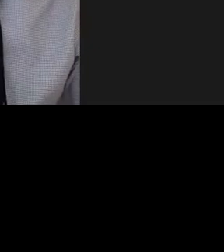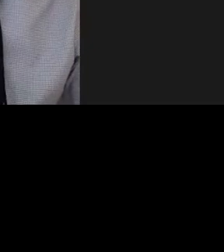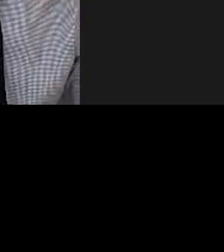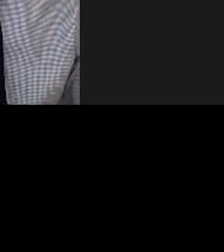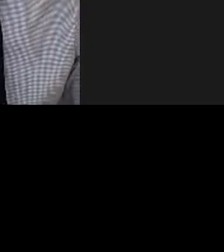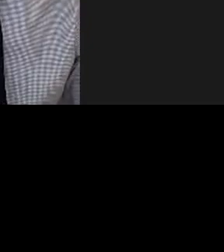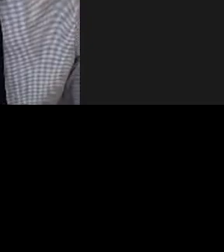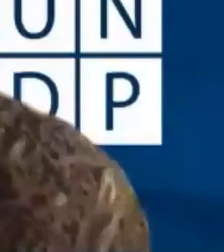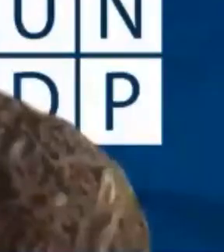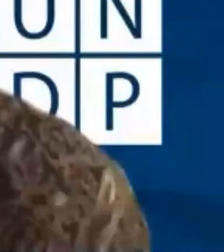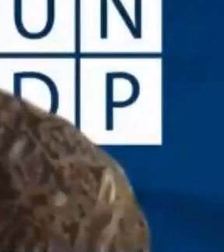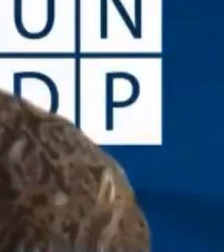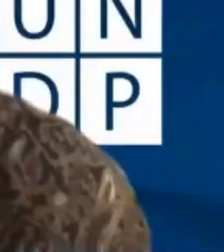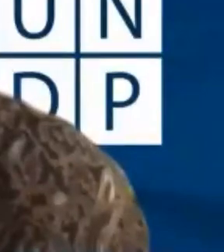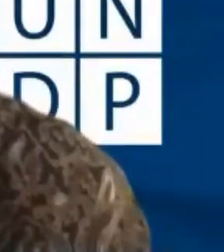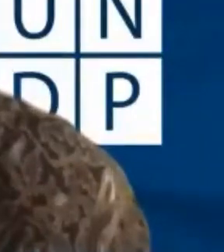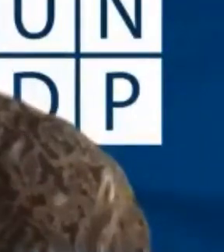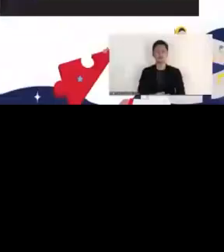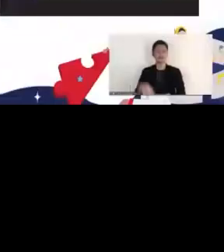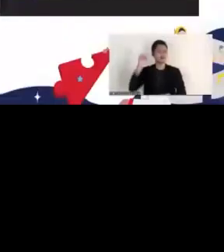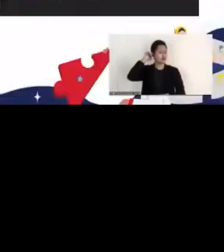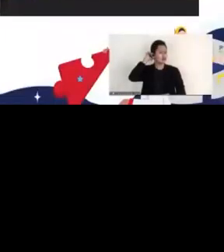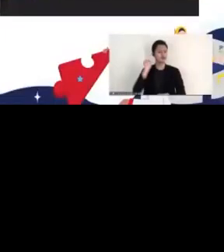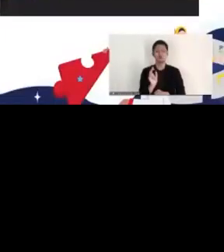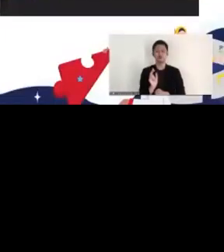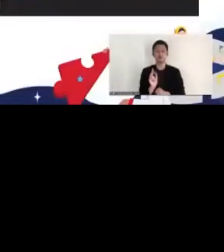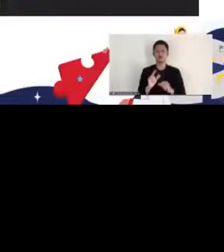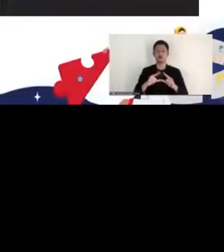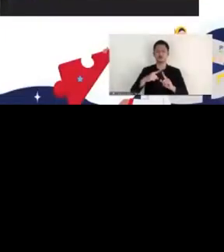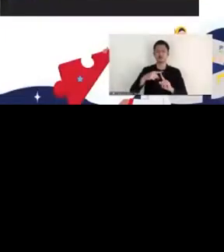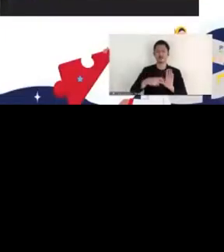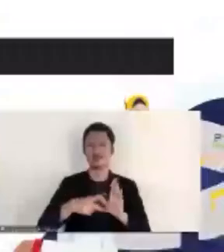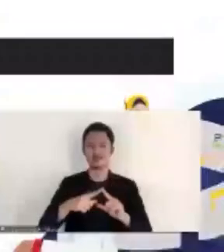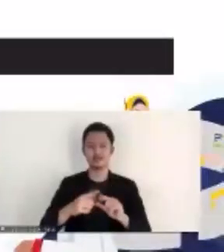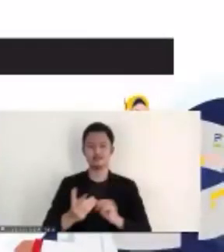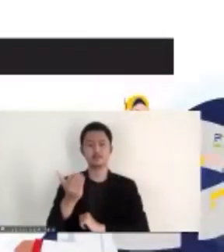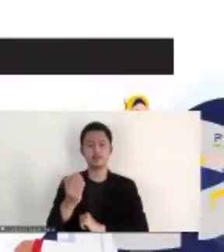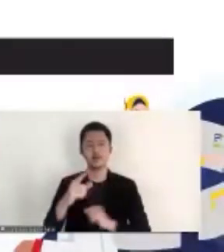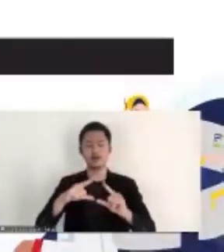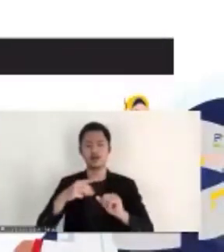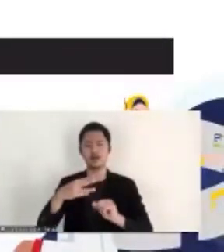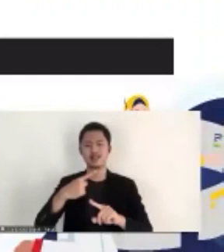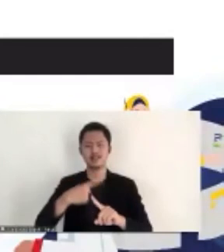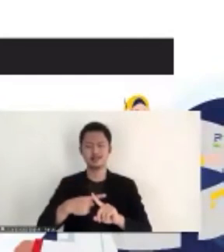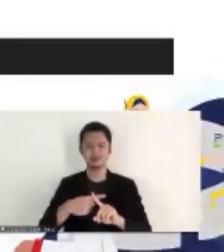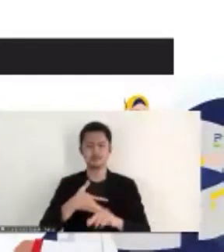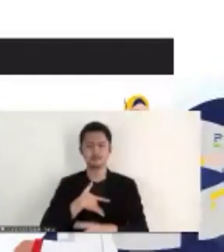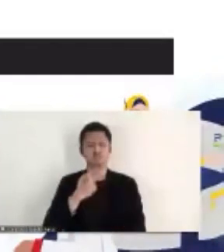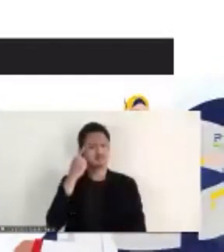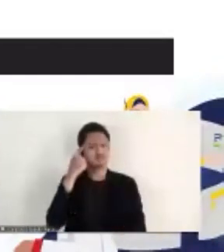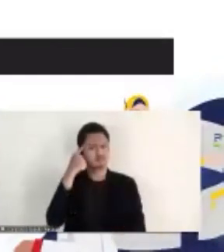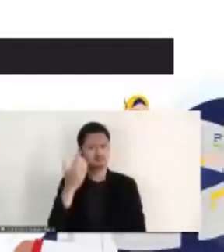The Second One dari buat naro juga untuk SLX What do you think